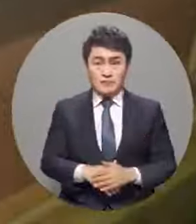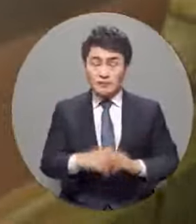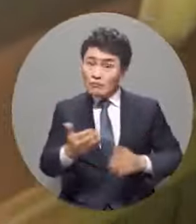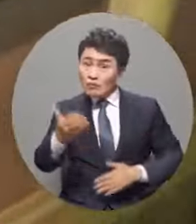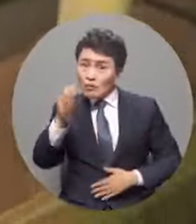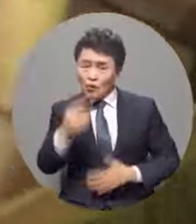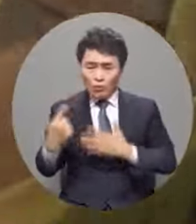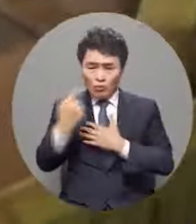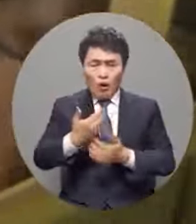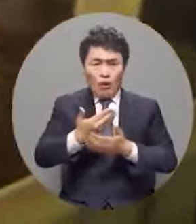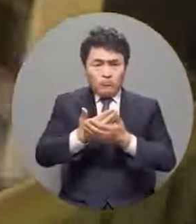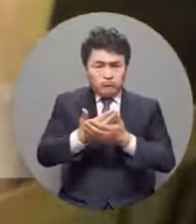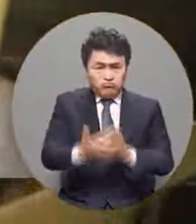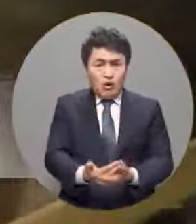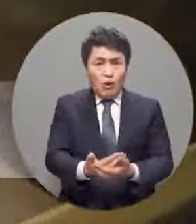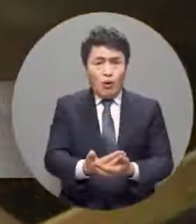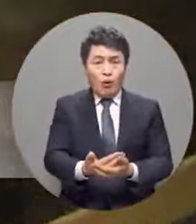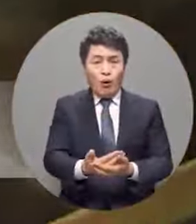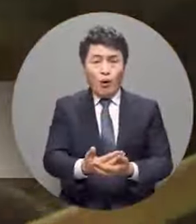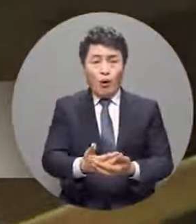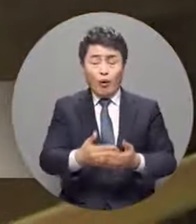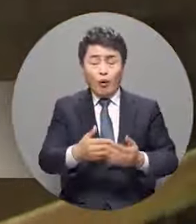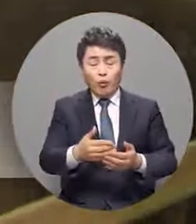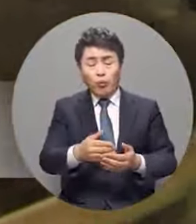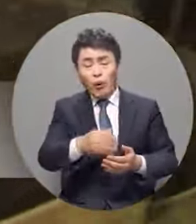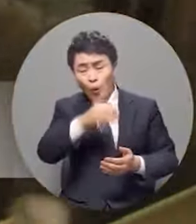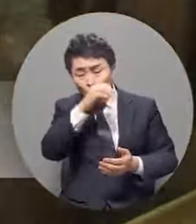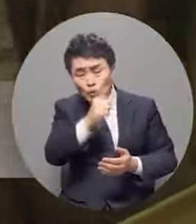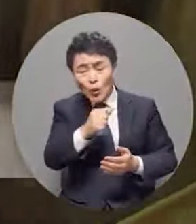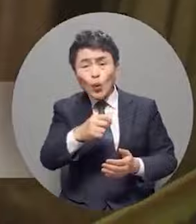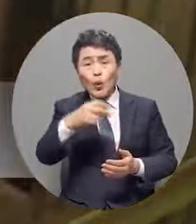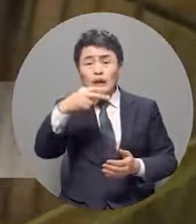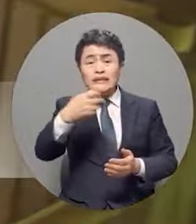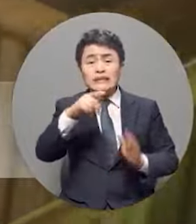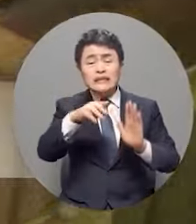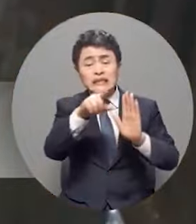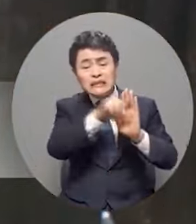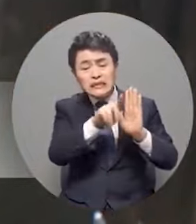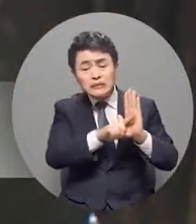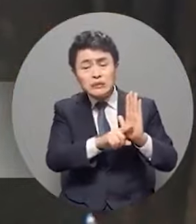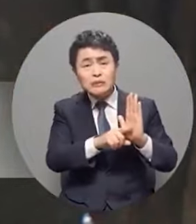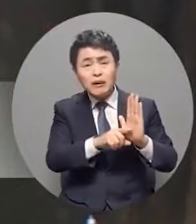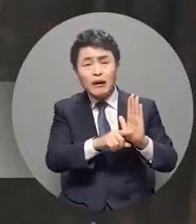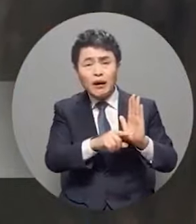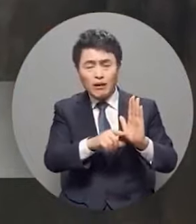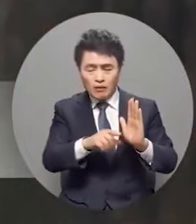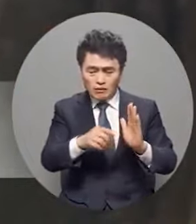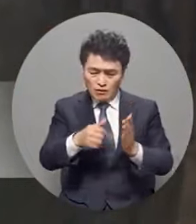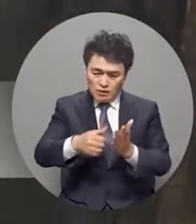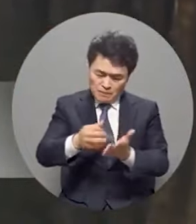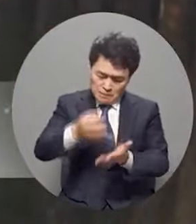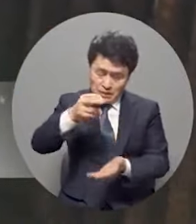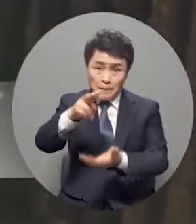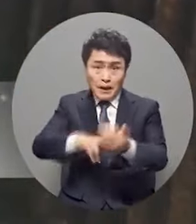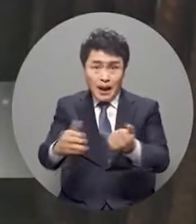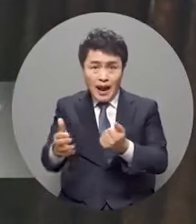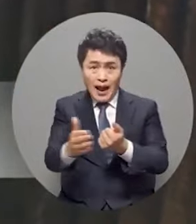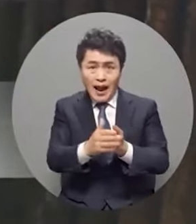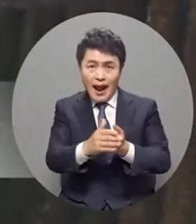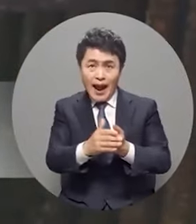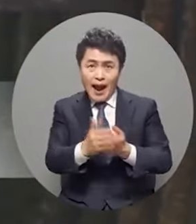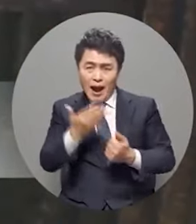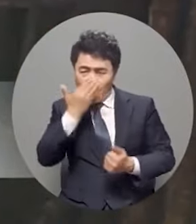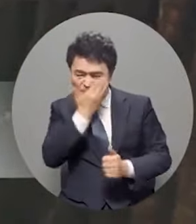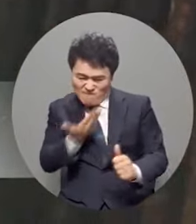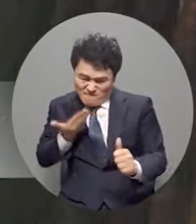그런데 몸무게가 무거워야 높은 등급을 받아 비싼 값에 팔리다 보니 고영양 사료를 먹여 일부러